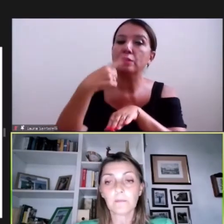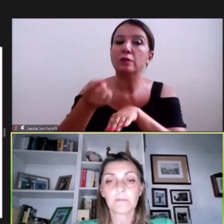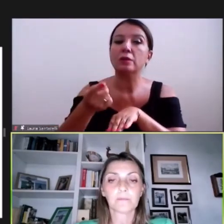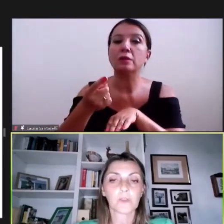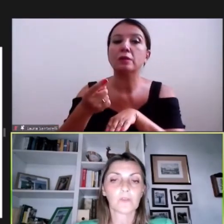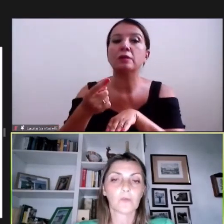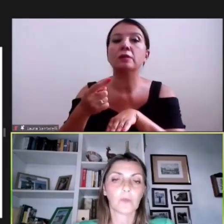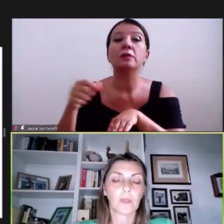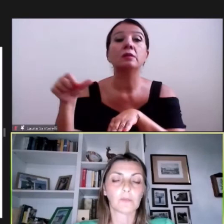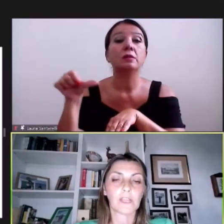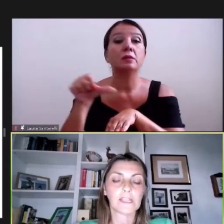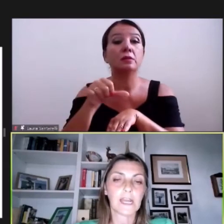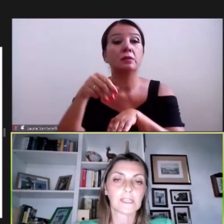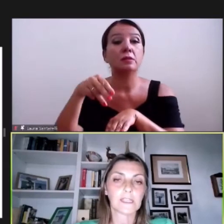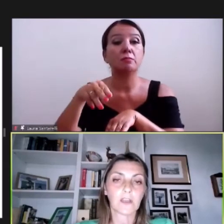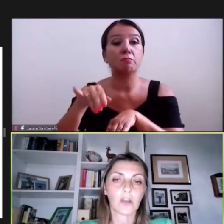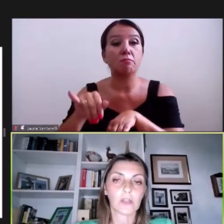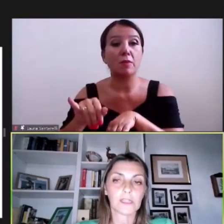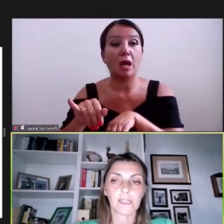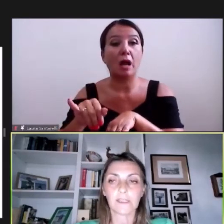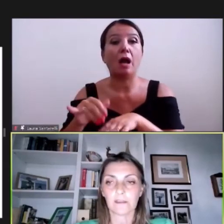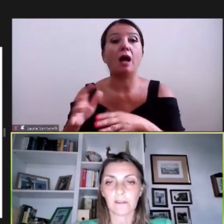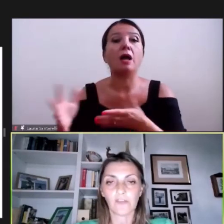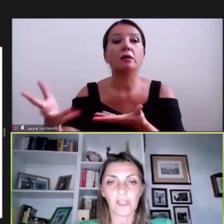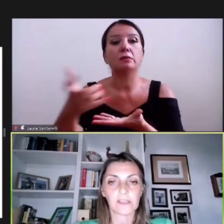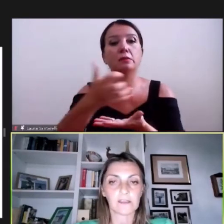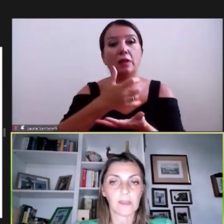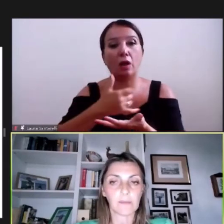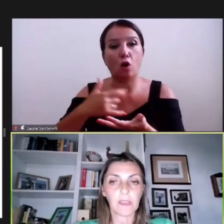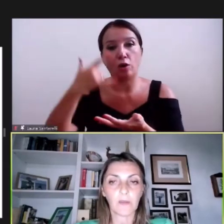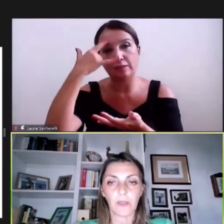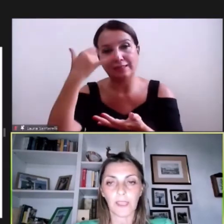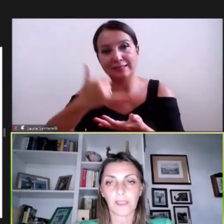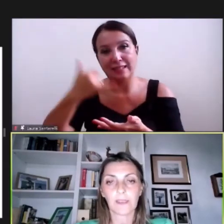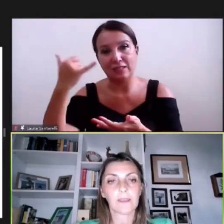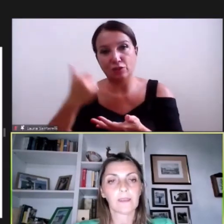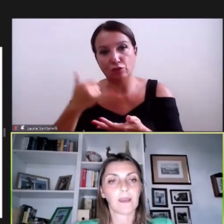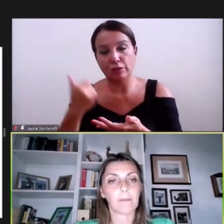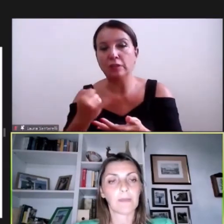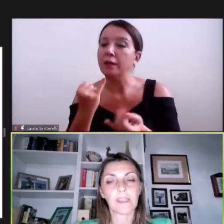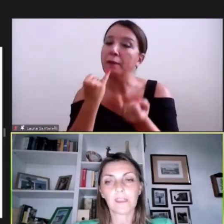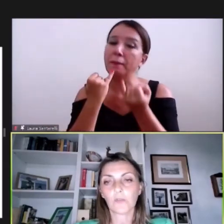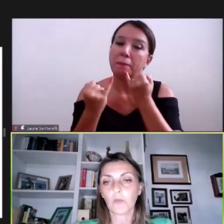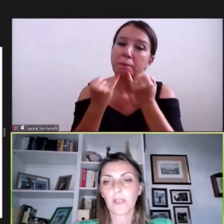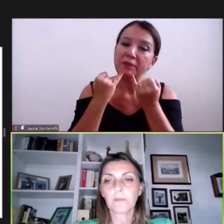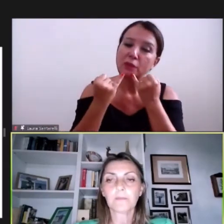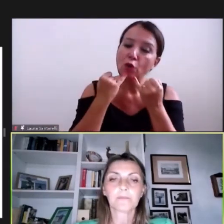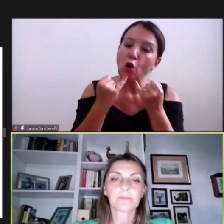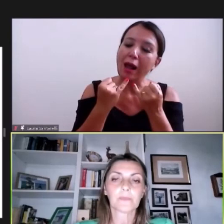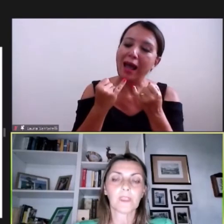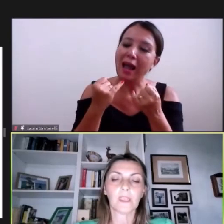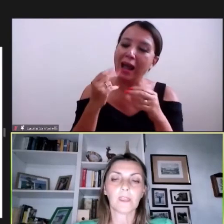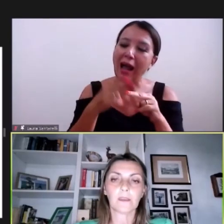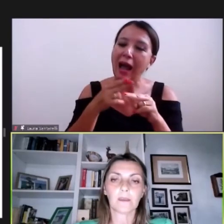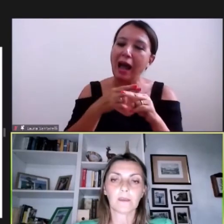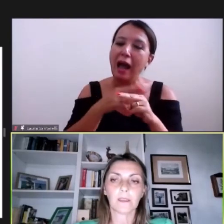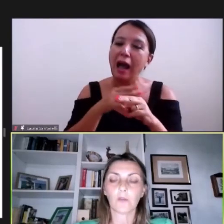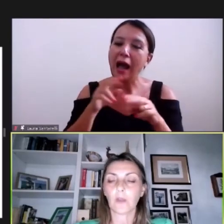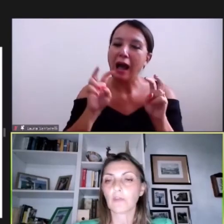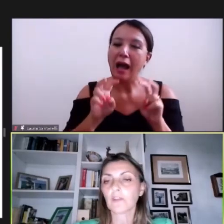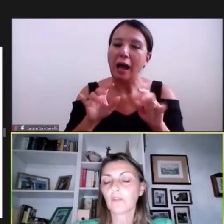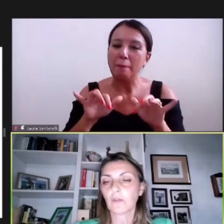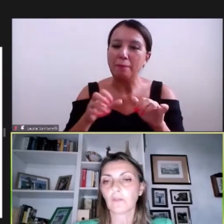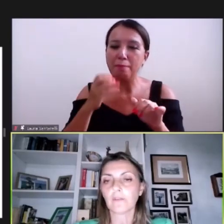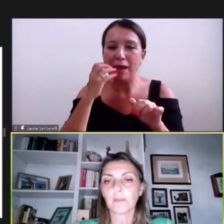bin, una modalità di raccolta intelligente delle piccole apparecchiature,